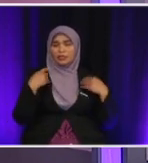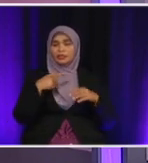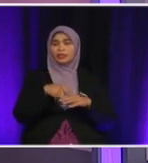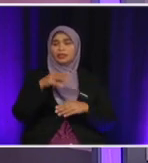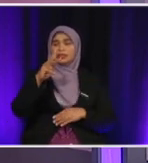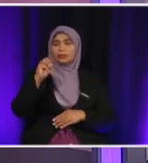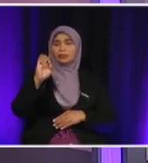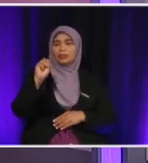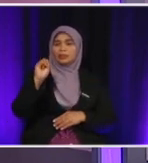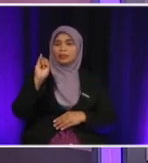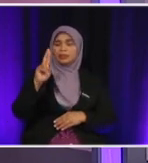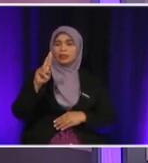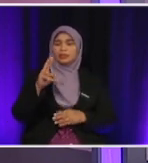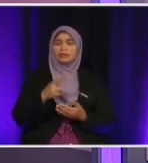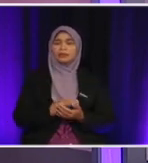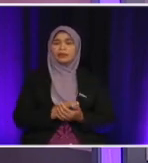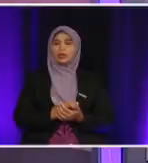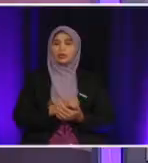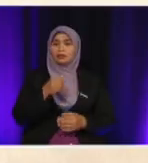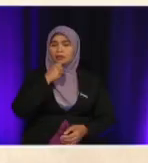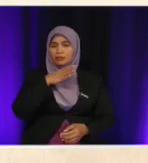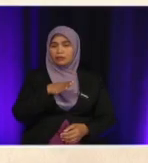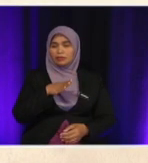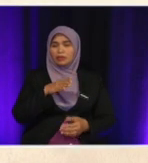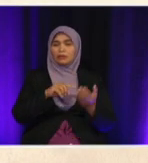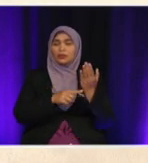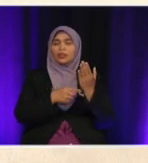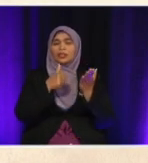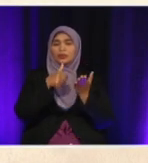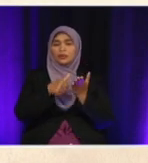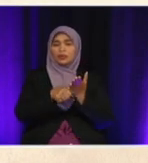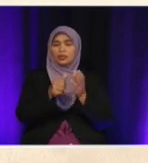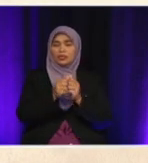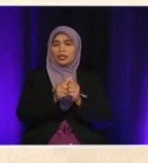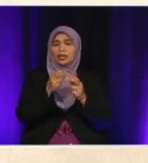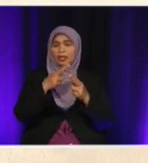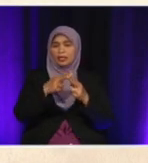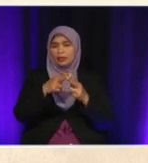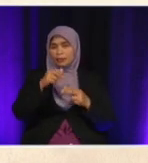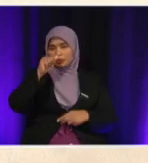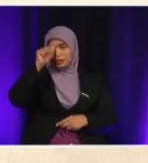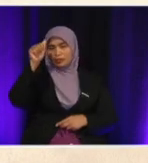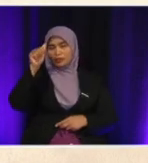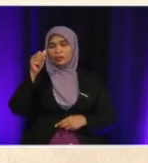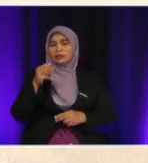apa kata rasulullah Baginda memulihkan surat Baginda Dengan nama Allah yaitu